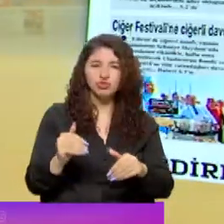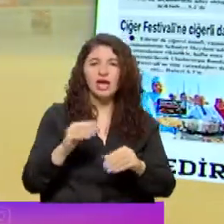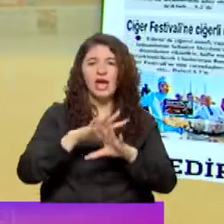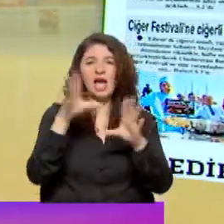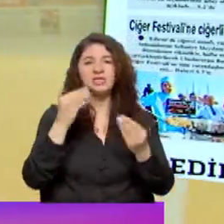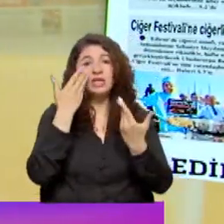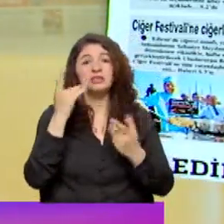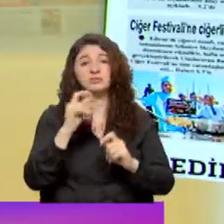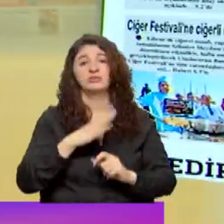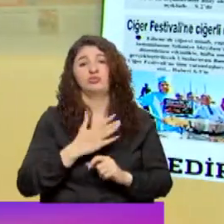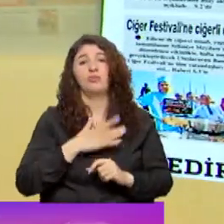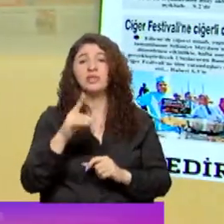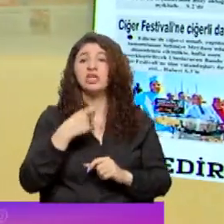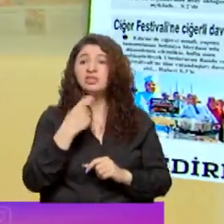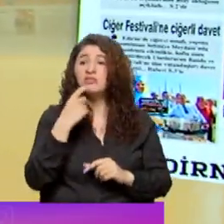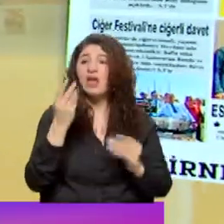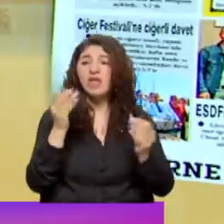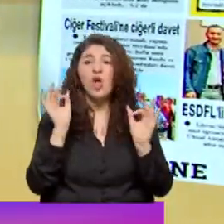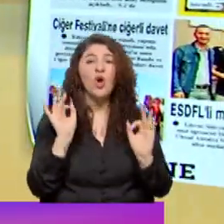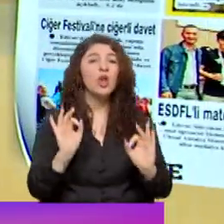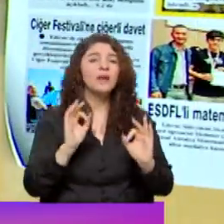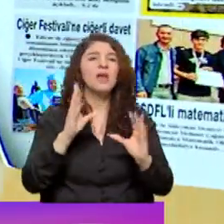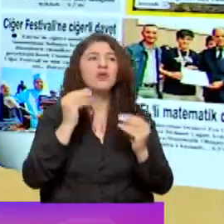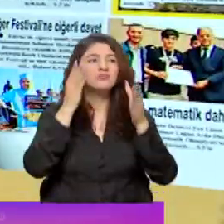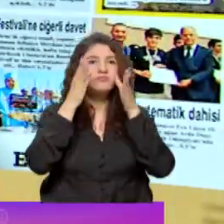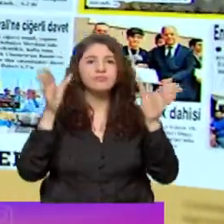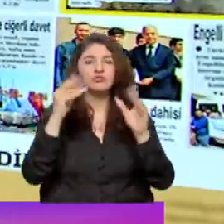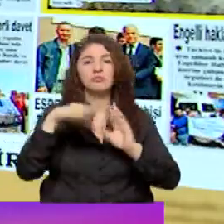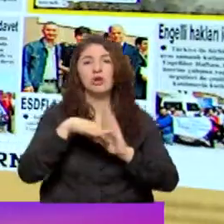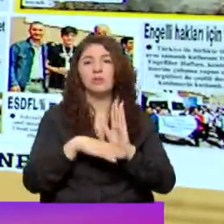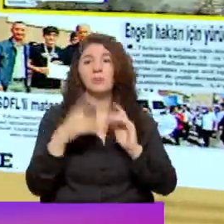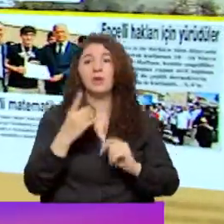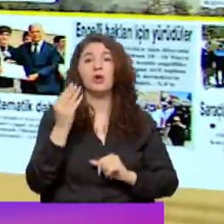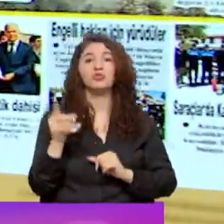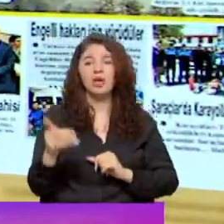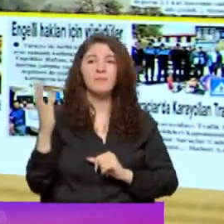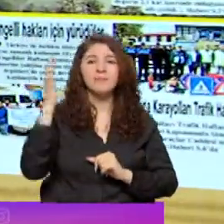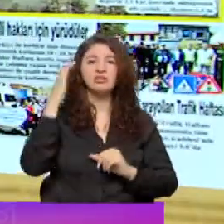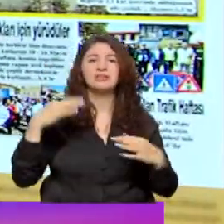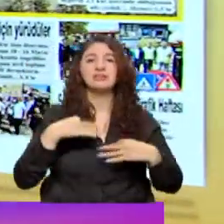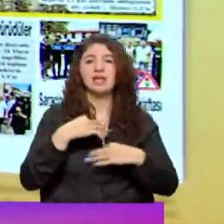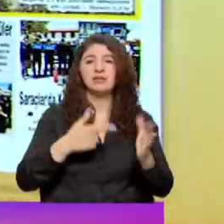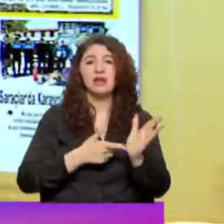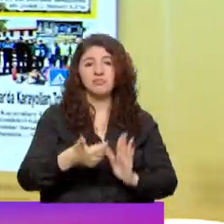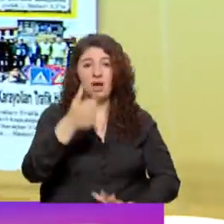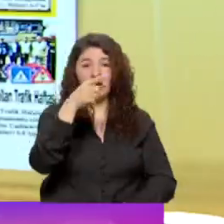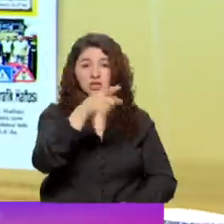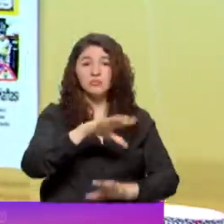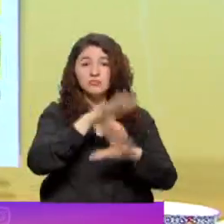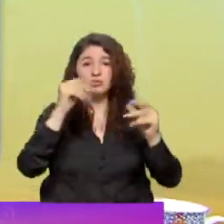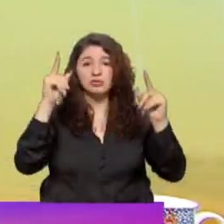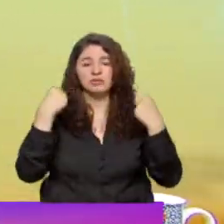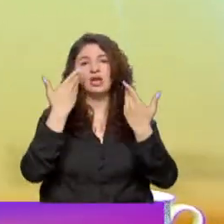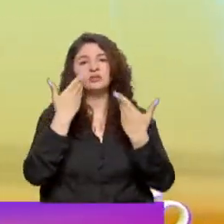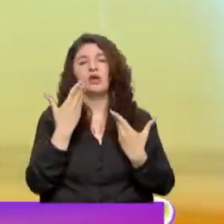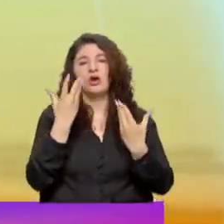herkes izlesin istiyorum Bence yılın en önemli en Ufuk açıcı programlama Bir soracak başta Sayın tarım bakanı olmak üzere bütün